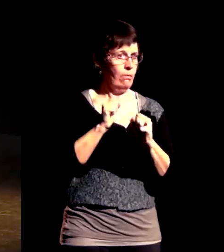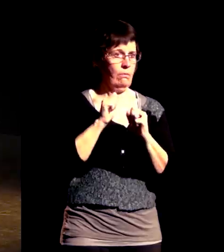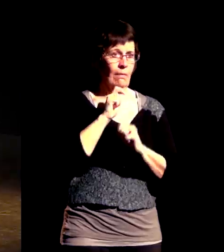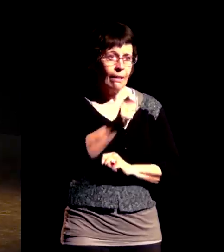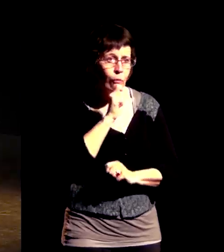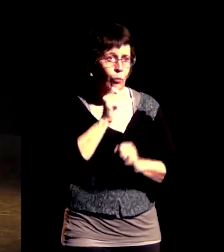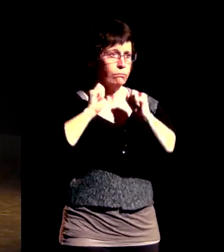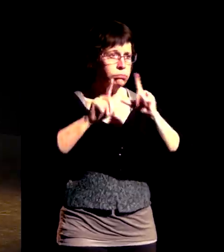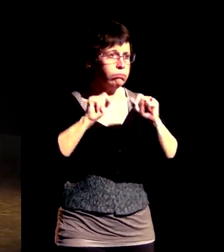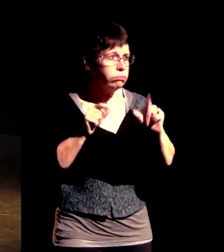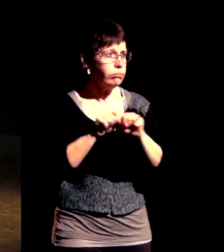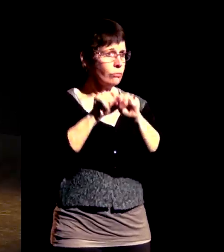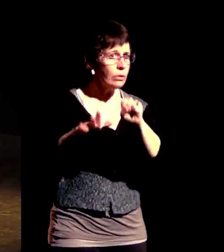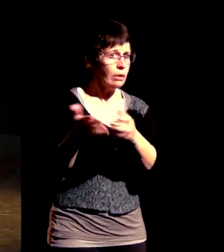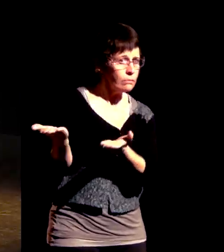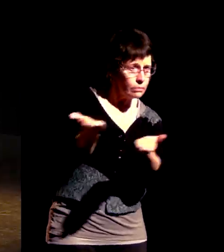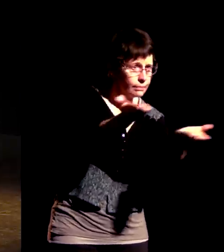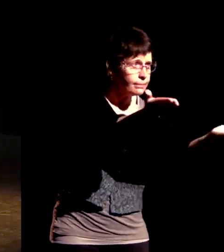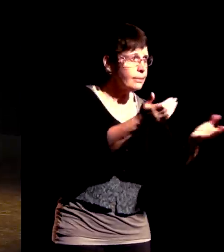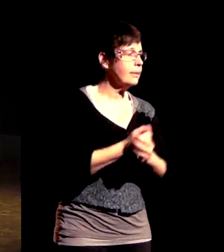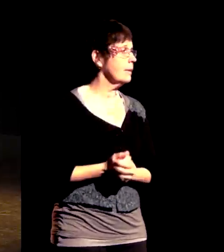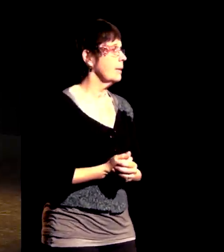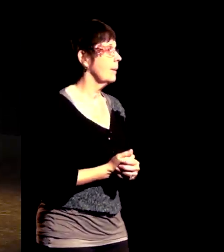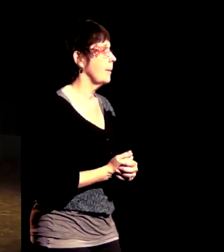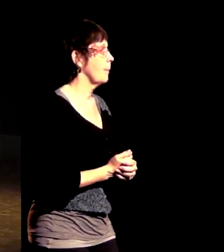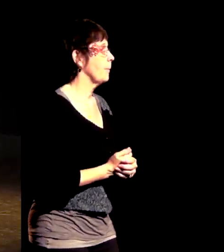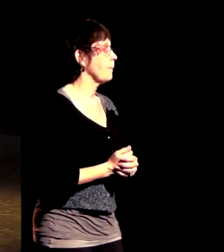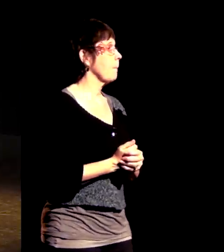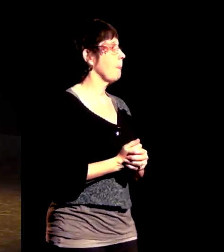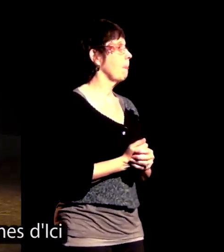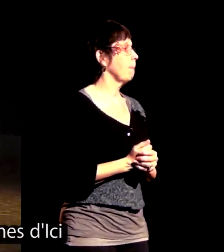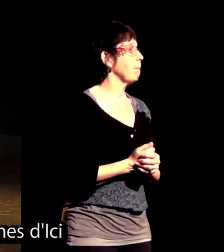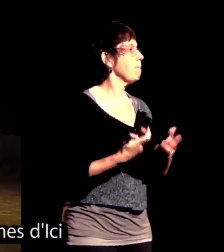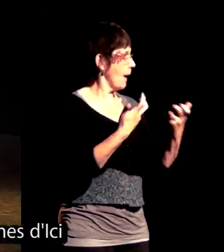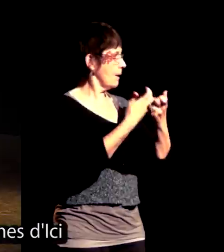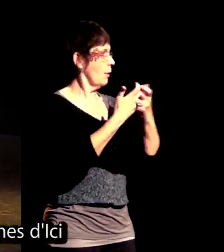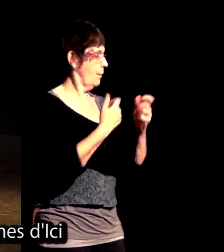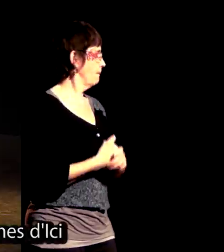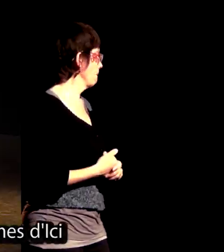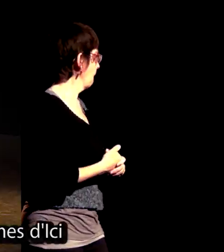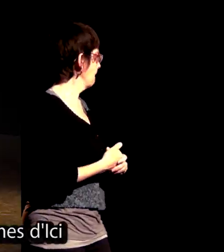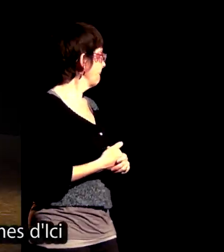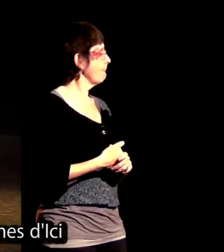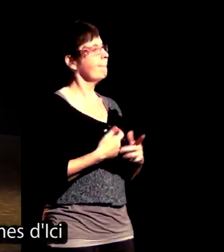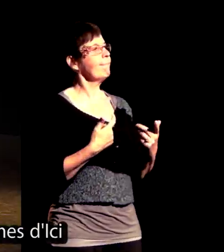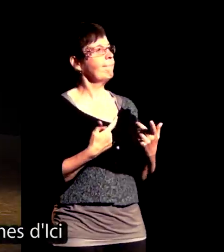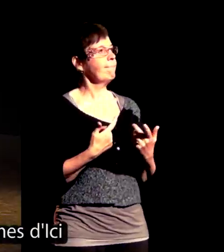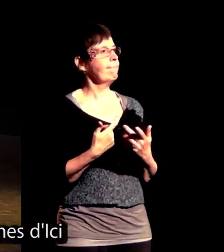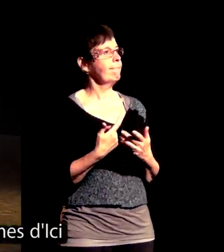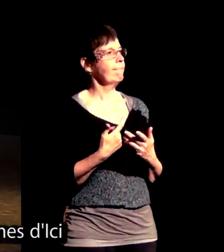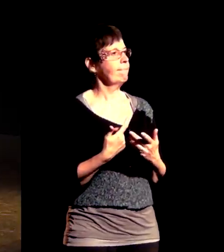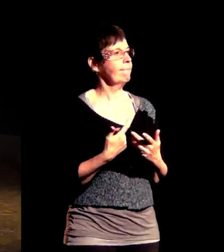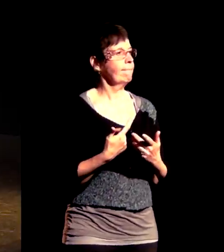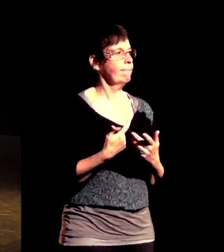s'exprimer, contrairement à ce qui se passe souvent. Je vous donne un exemple... D'ailleurs, nous sommes d'ici. Mouvement contre